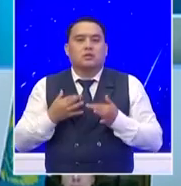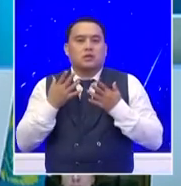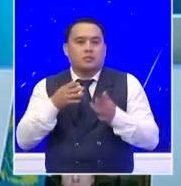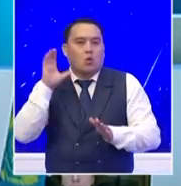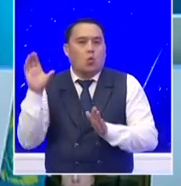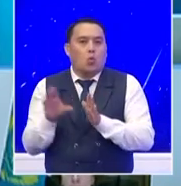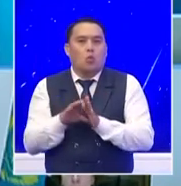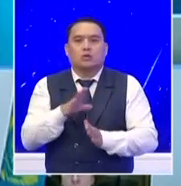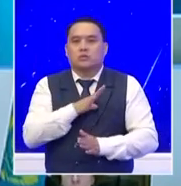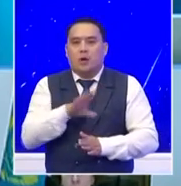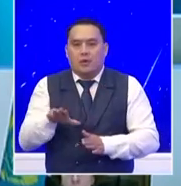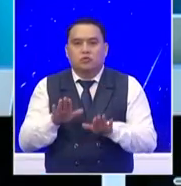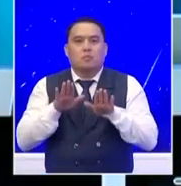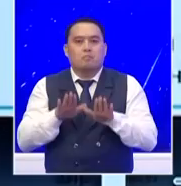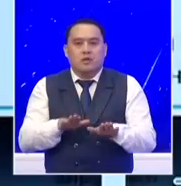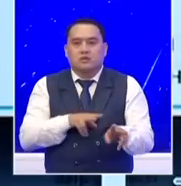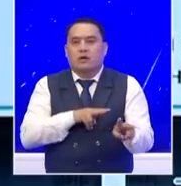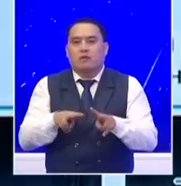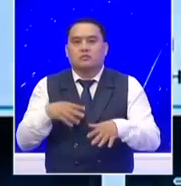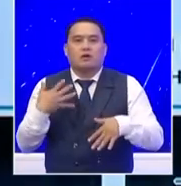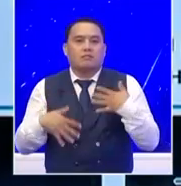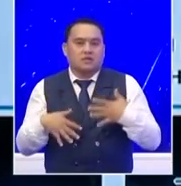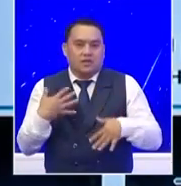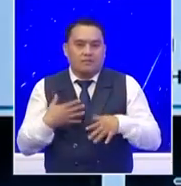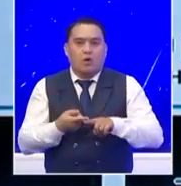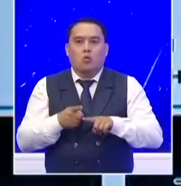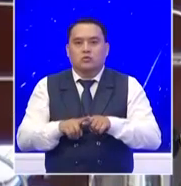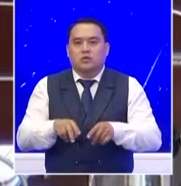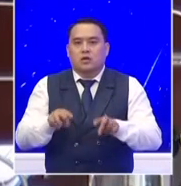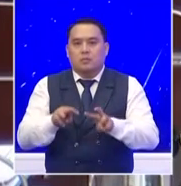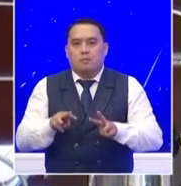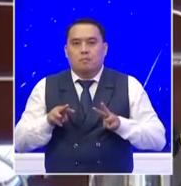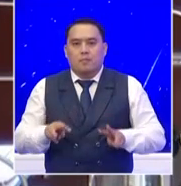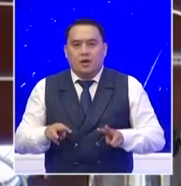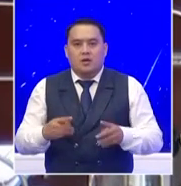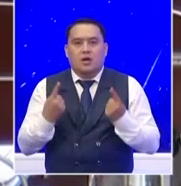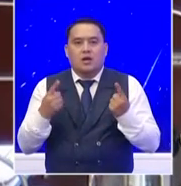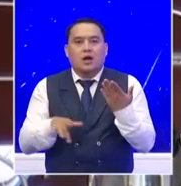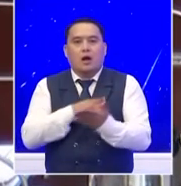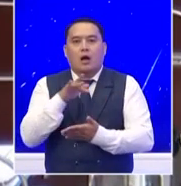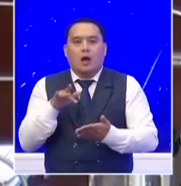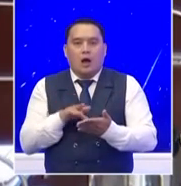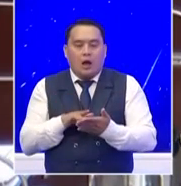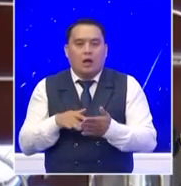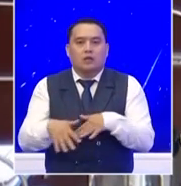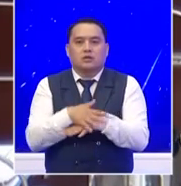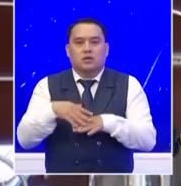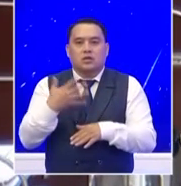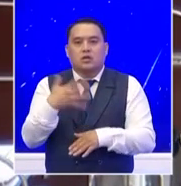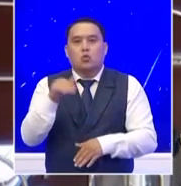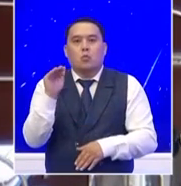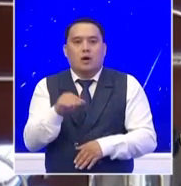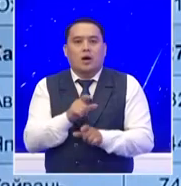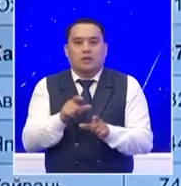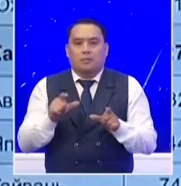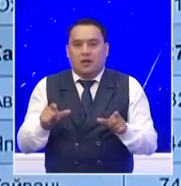талаптарды орындамауы, жергілікті бақылаудың әлсіздігі. Осыған байланысты премьер-министр ірі қалалар мен тұрғындарының саны 50 000-нан